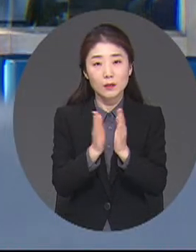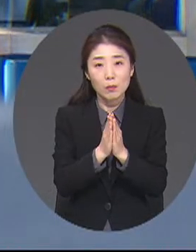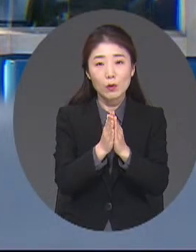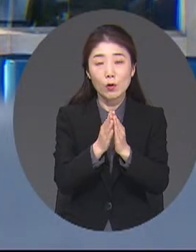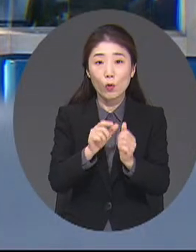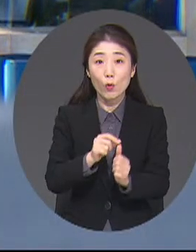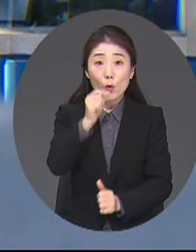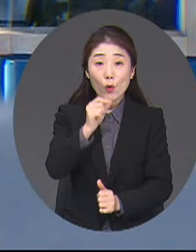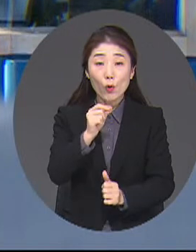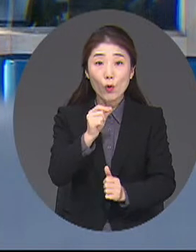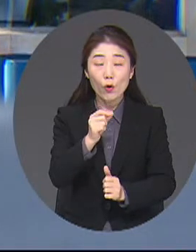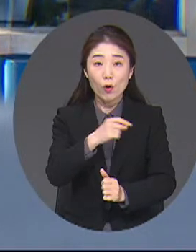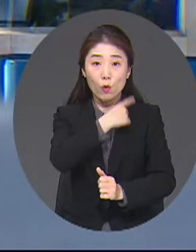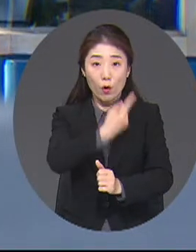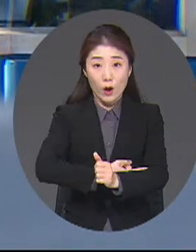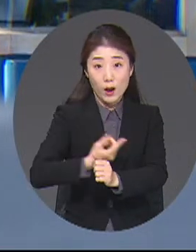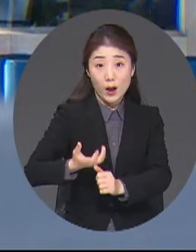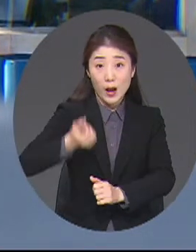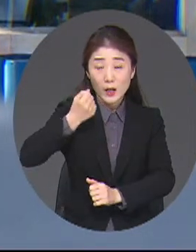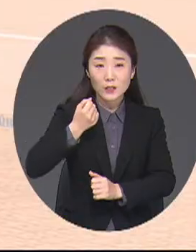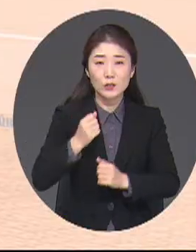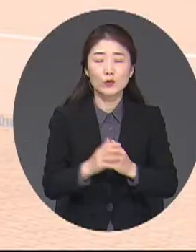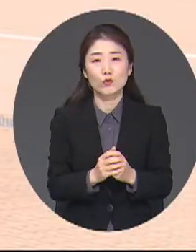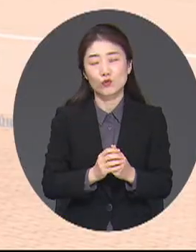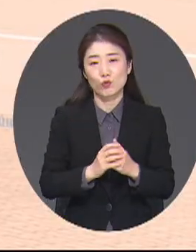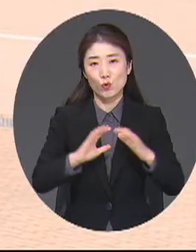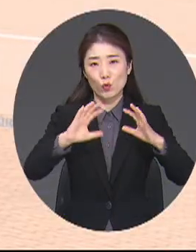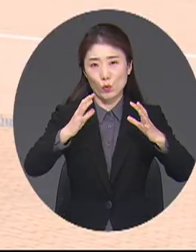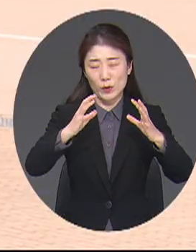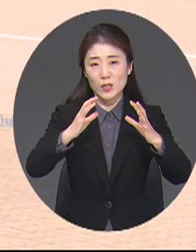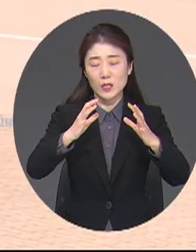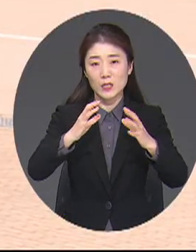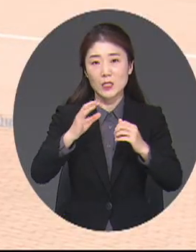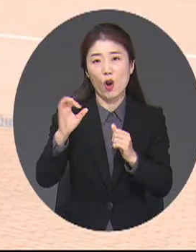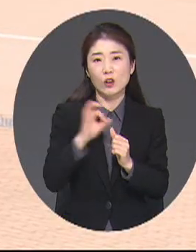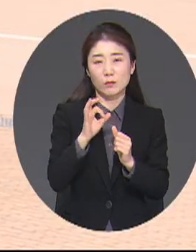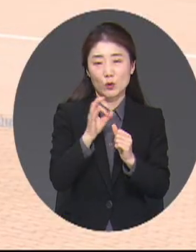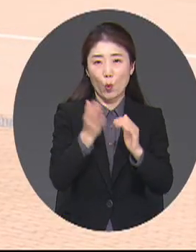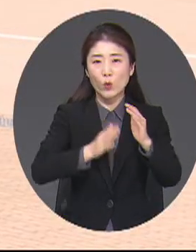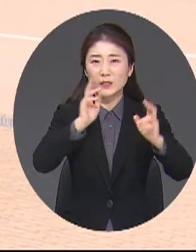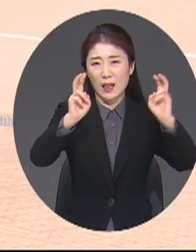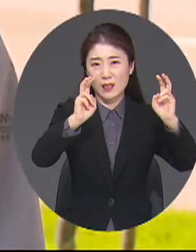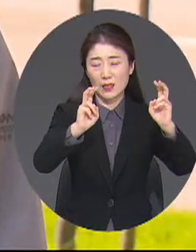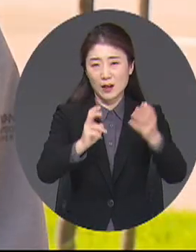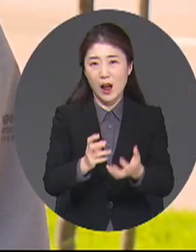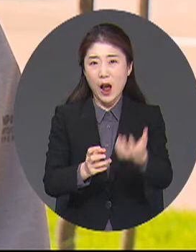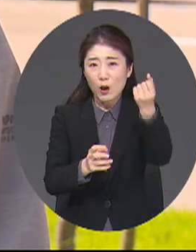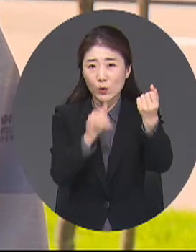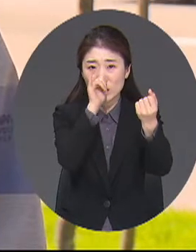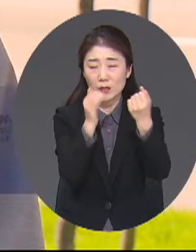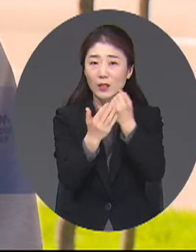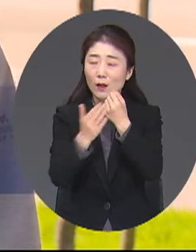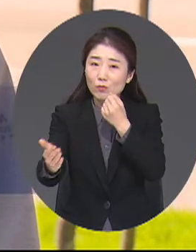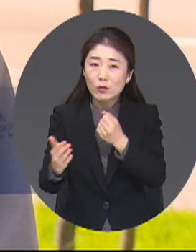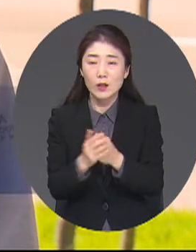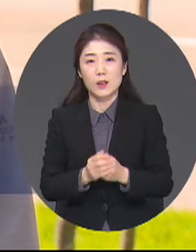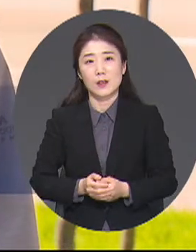열쇠는 원청의 대주주인 국민연금공단이 잡고 있어 넘어야 할 산이 적지 않다는 겁니다 너무나도